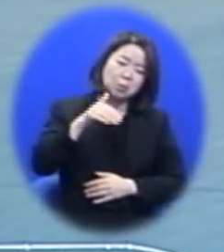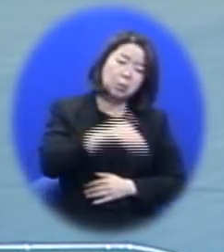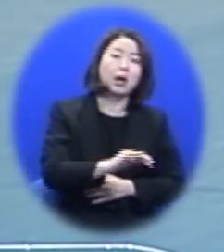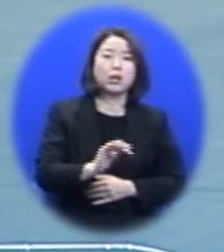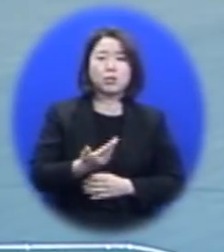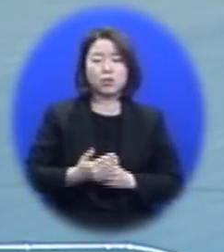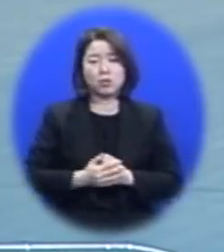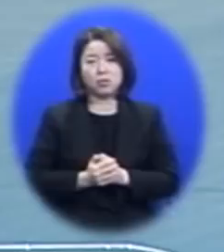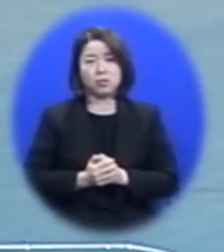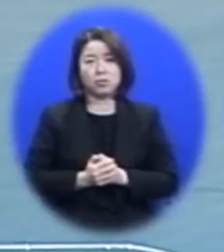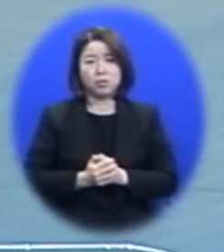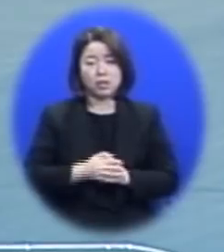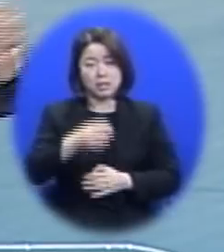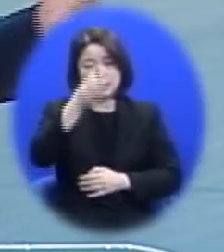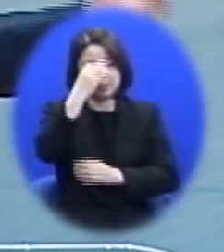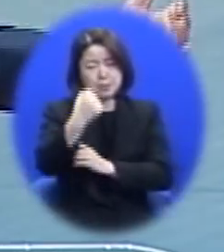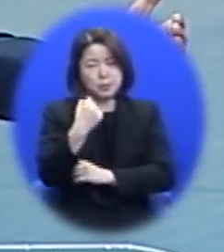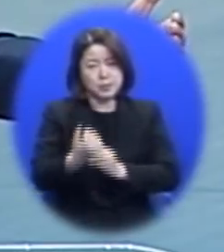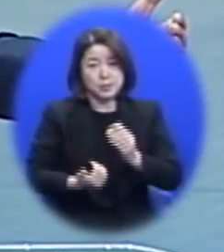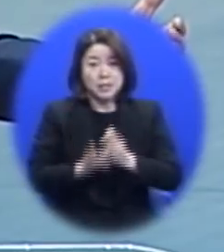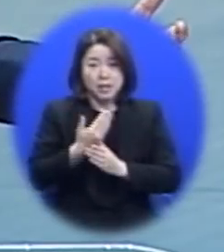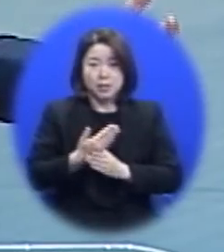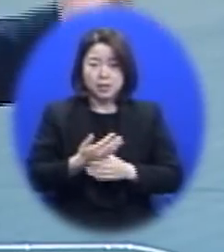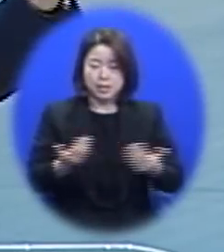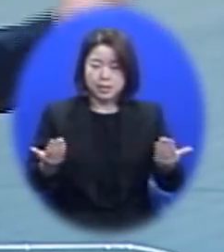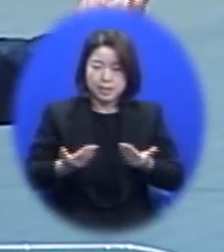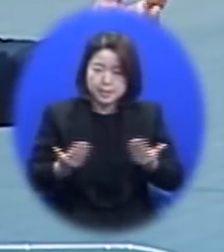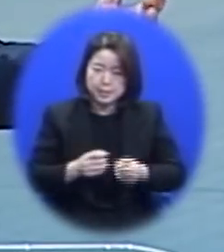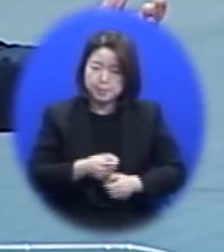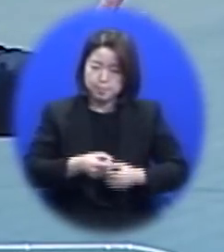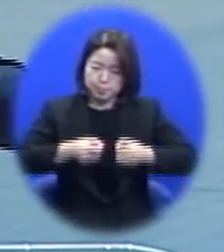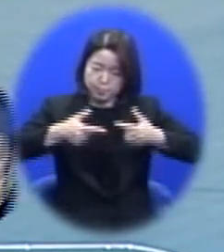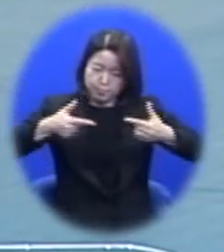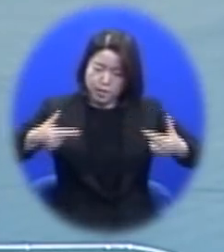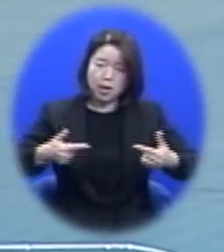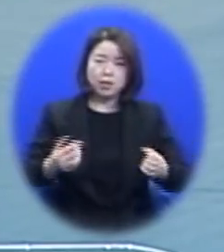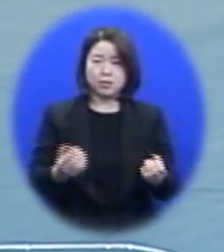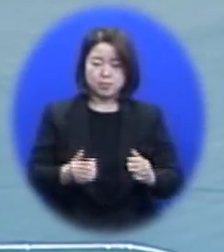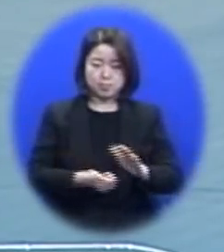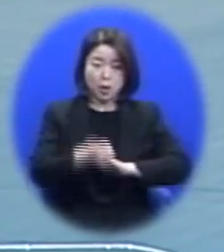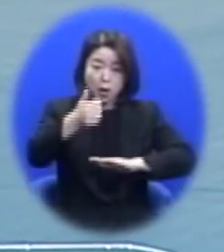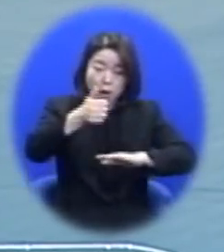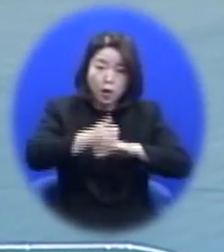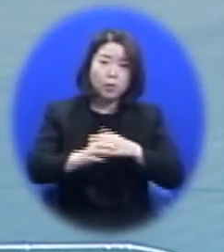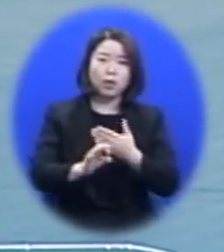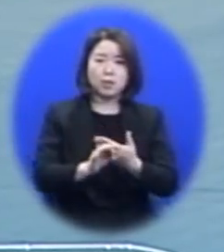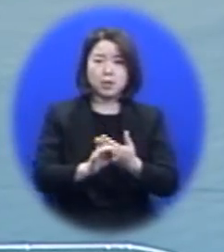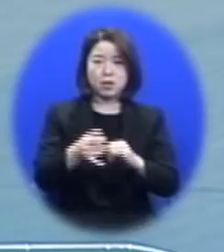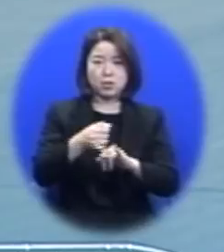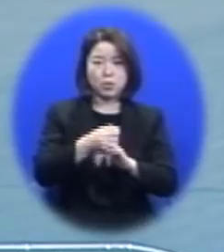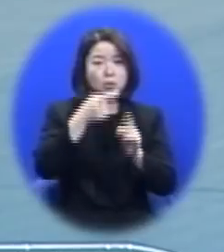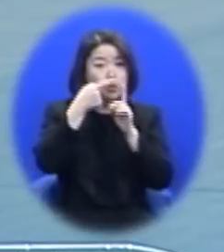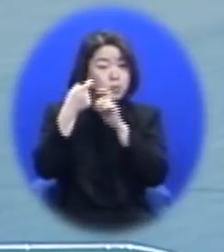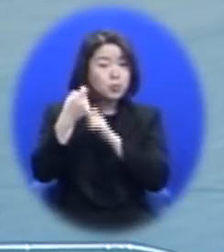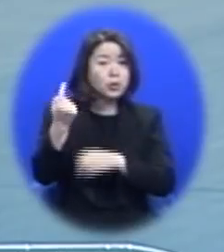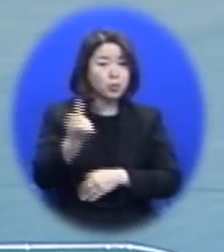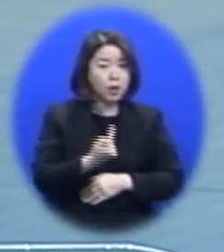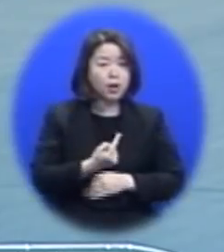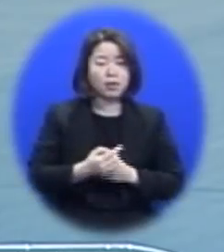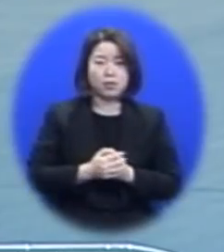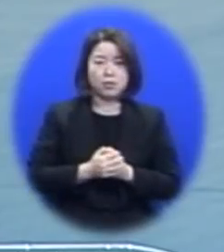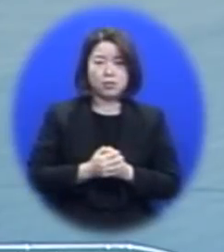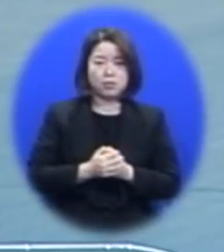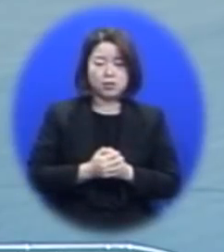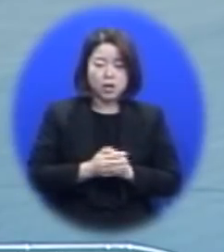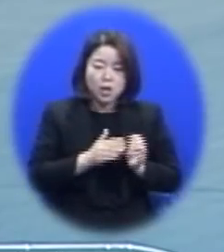능력이 생기고 그리고 사역이 커지고 성공하면 그러면 반드시 유혹이 오는데,